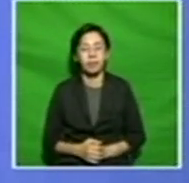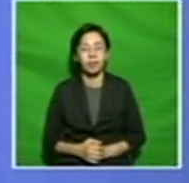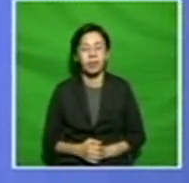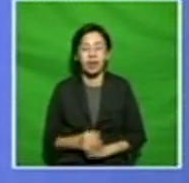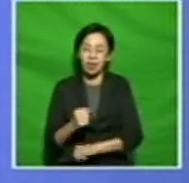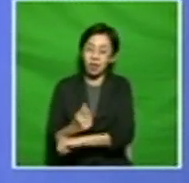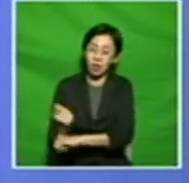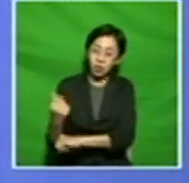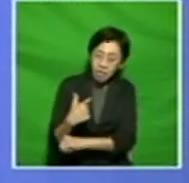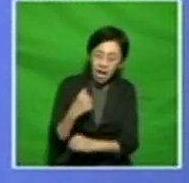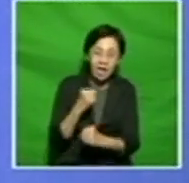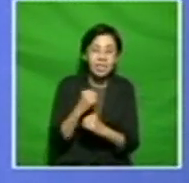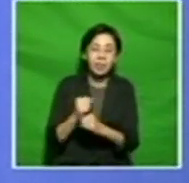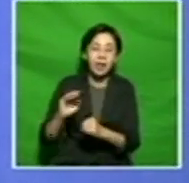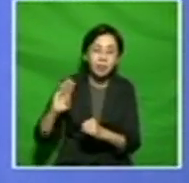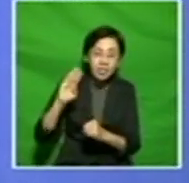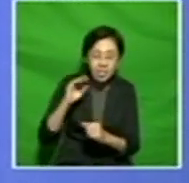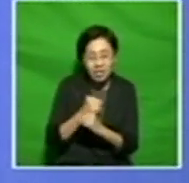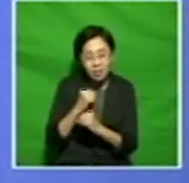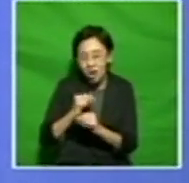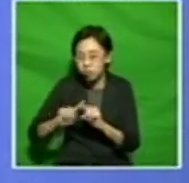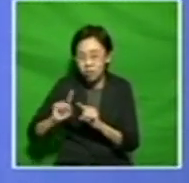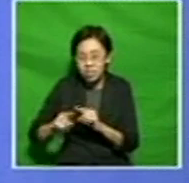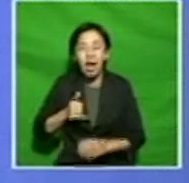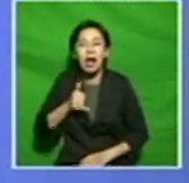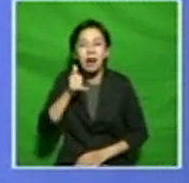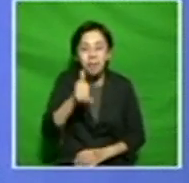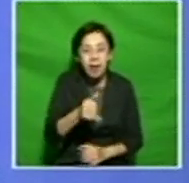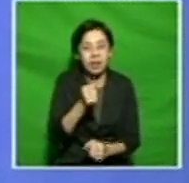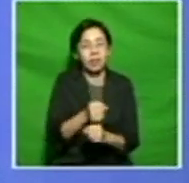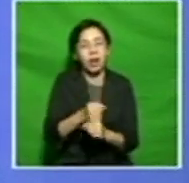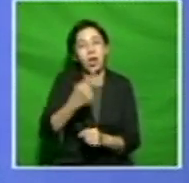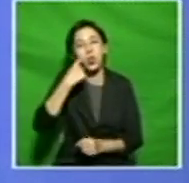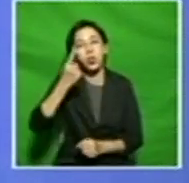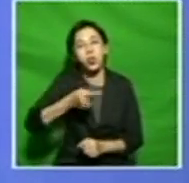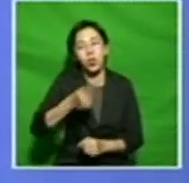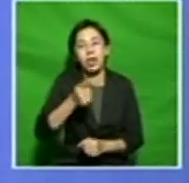จ้างพนักงานห้างร้านบริษัทยังไปทำงานได้ตามปกติ